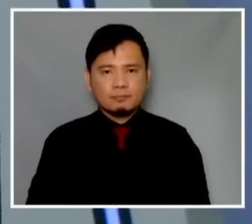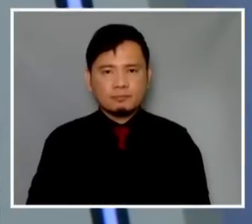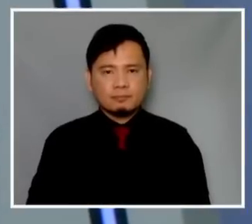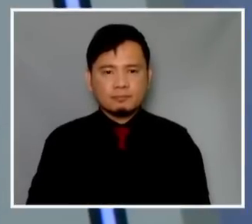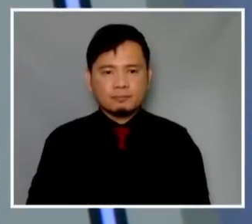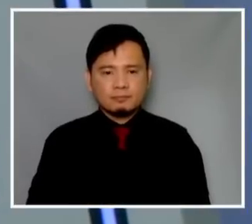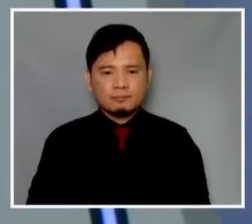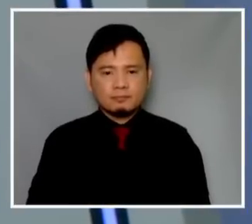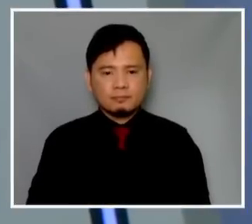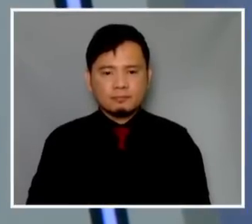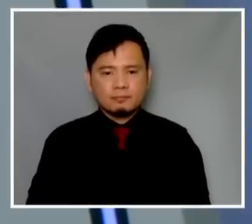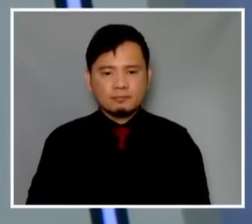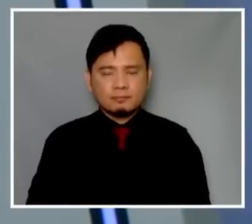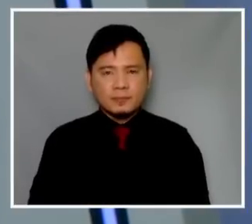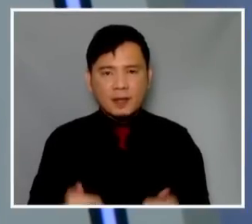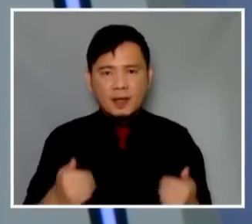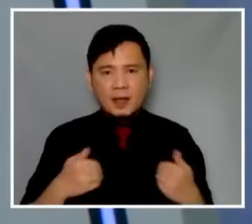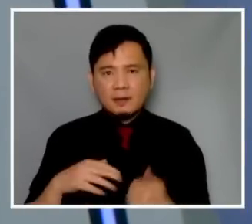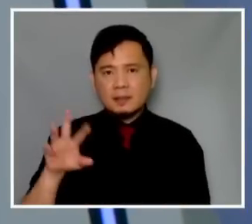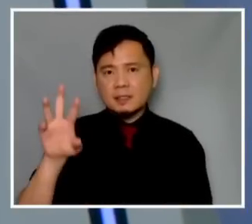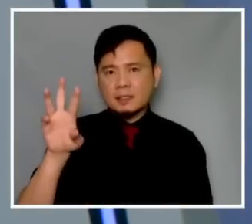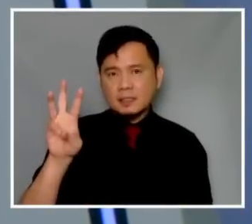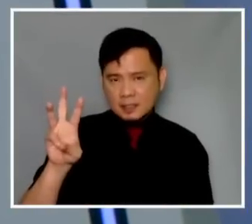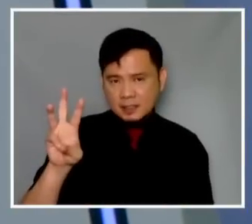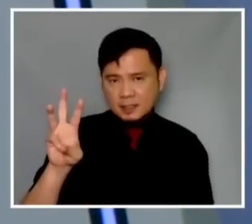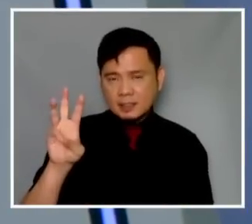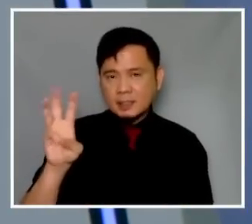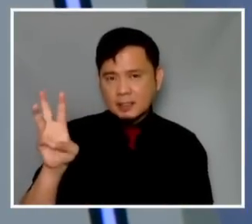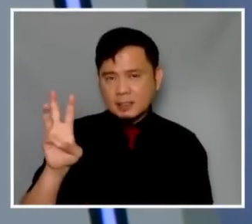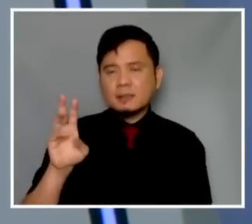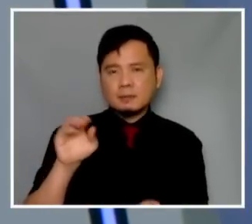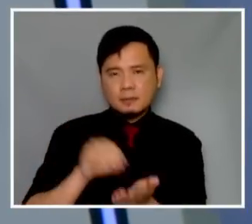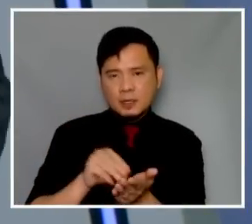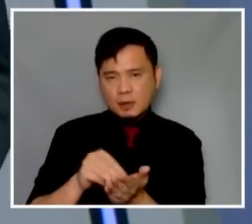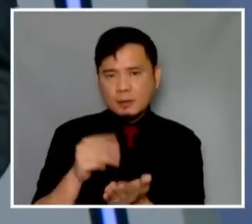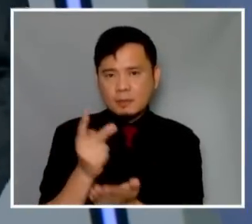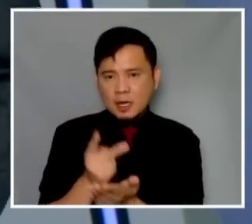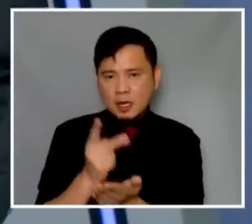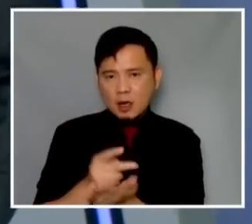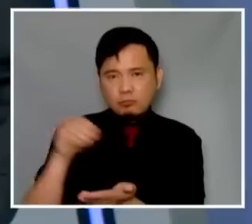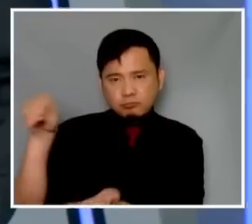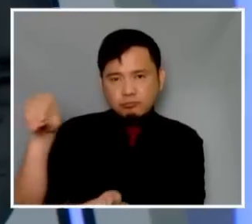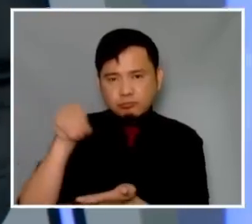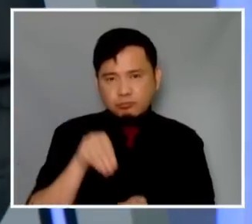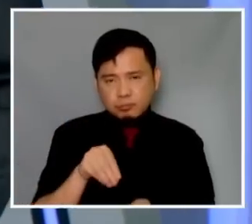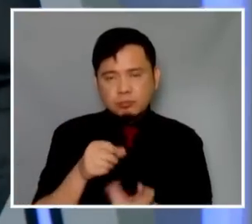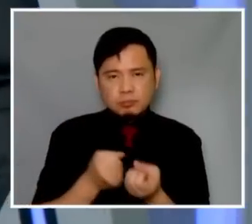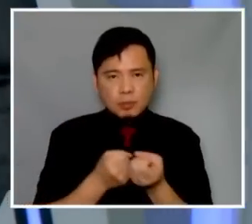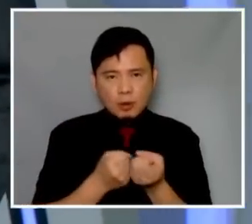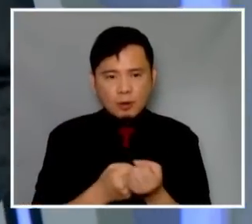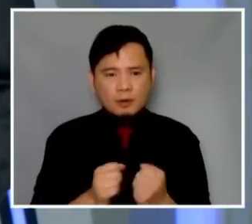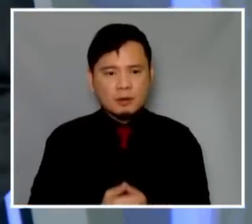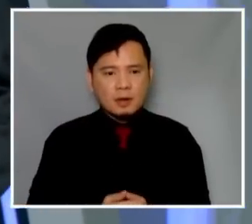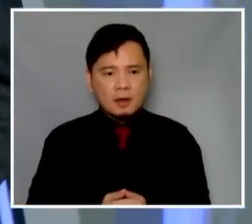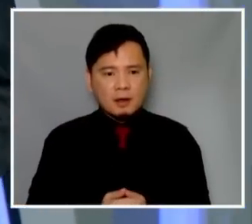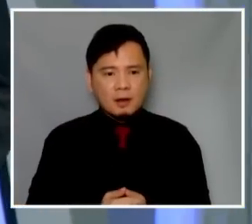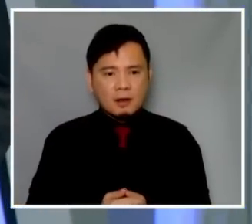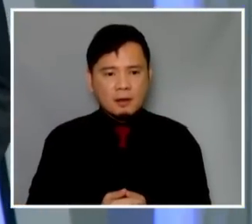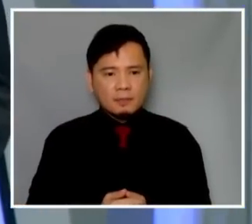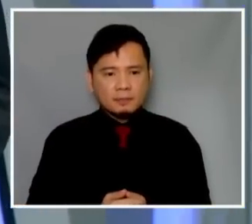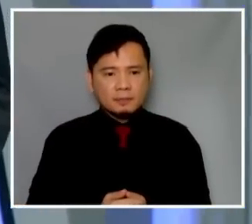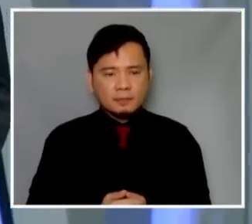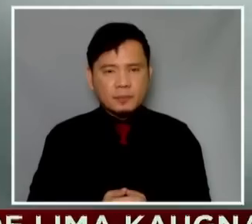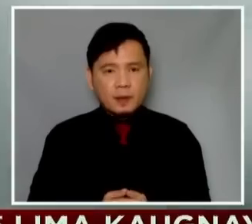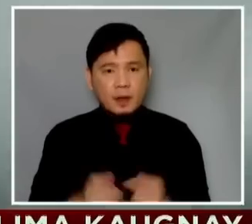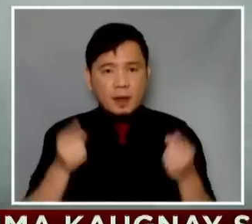Makakatanggap po naman ng 6 na milyong pisong kompensasyon ang mga mangingislang Pinoy na sakay ng FB Gember na binangga